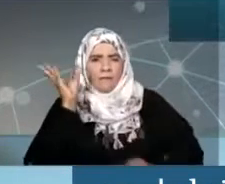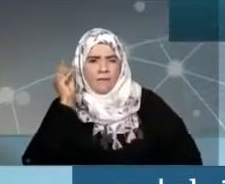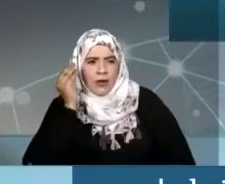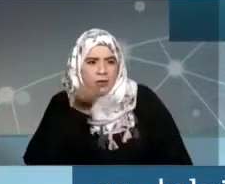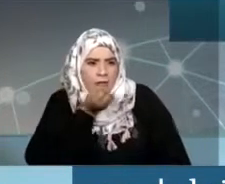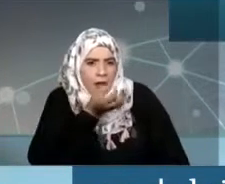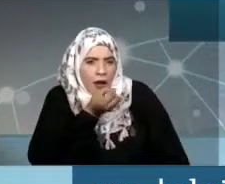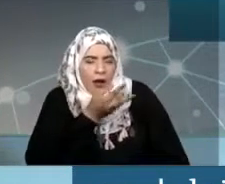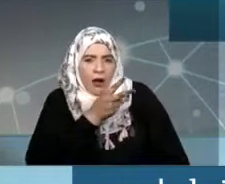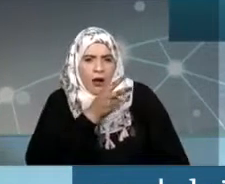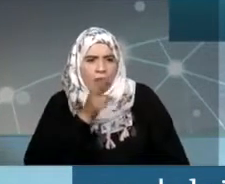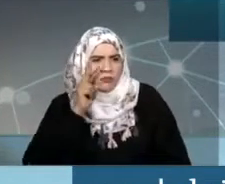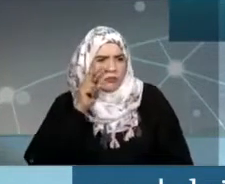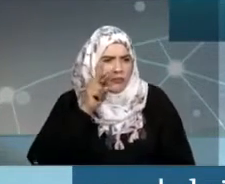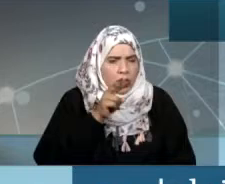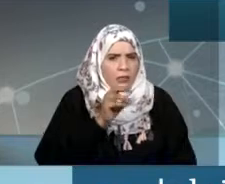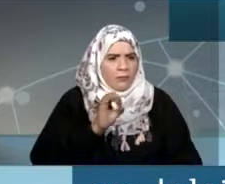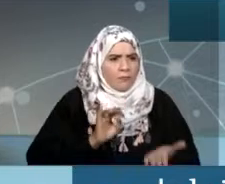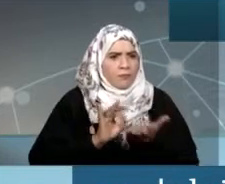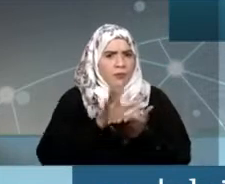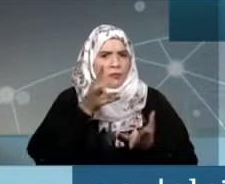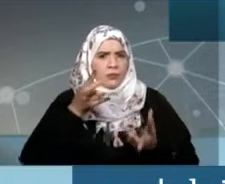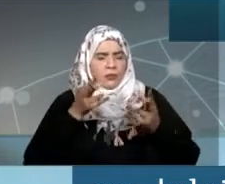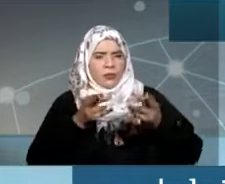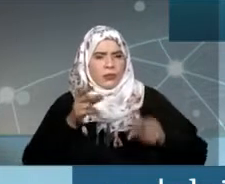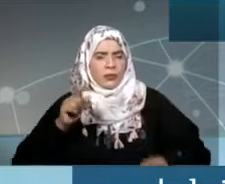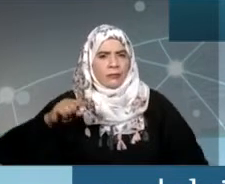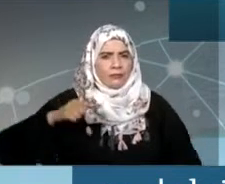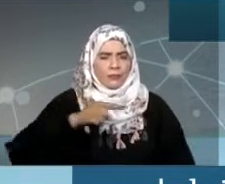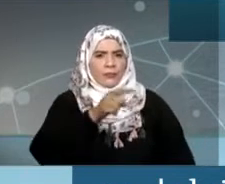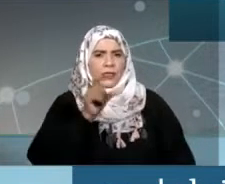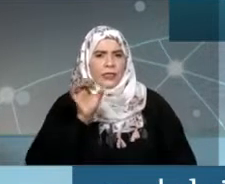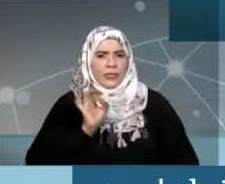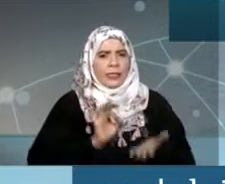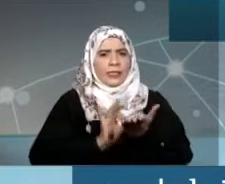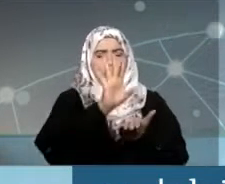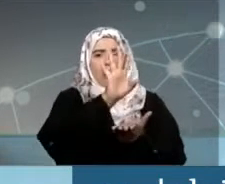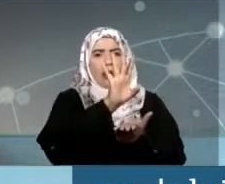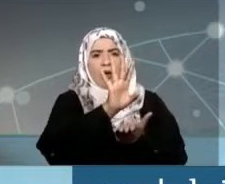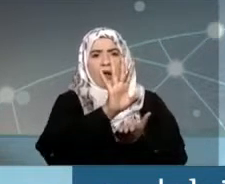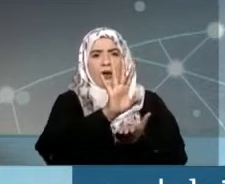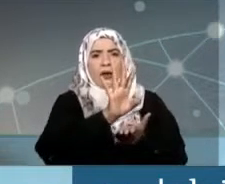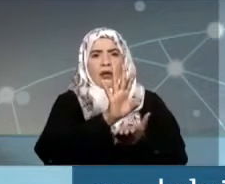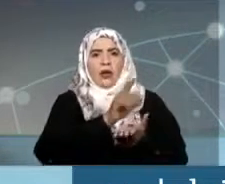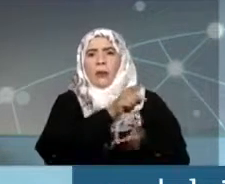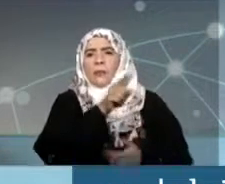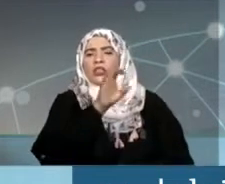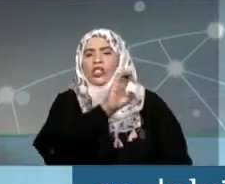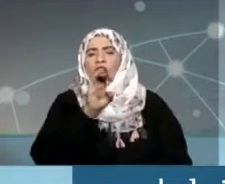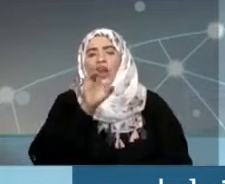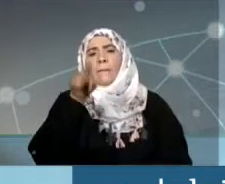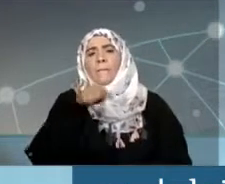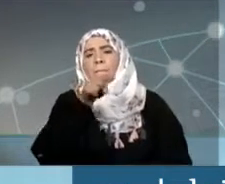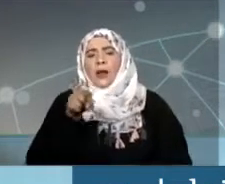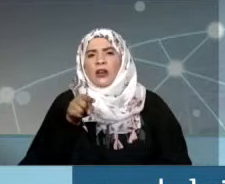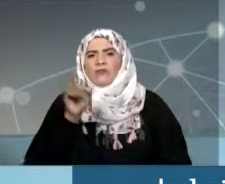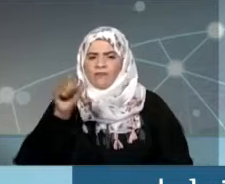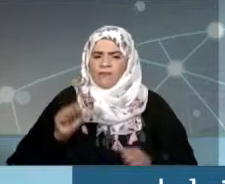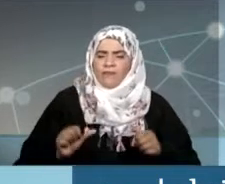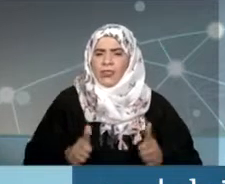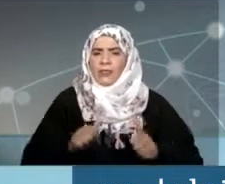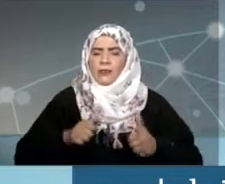استطعنا رصده. بالتالي هناك استعداد، الأكاديمية تضيف لبنة إضافية لهذه